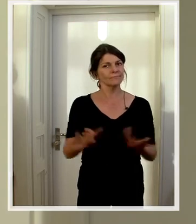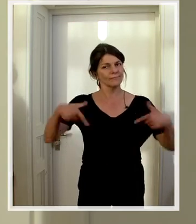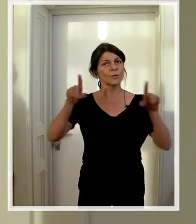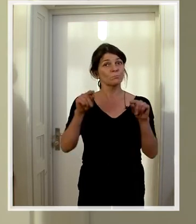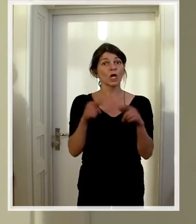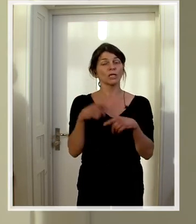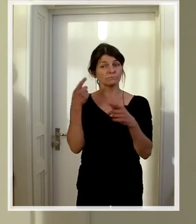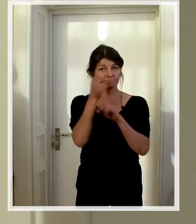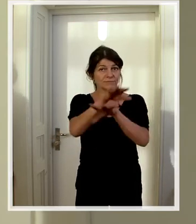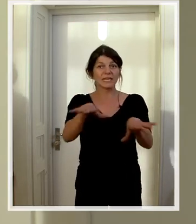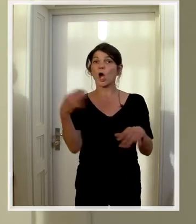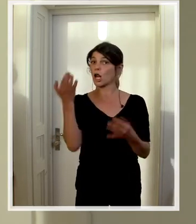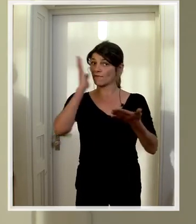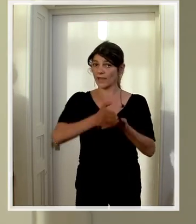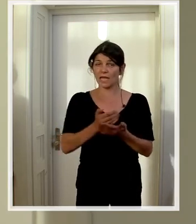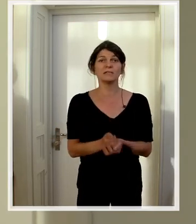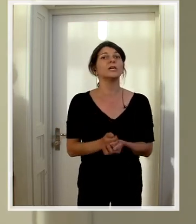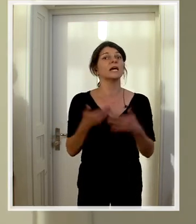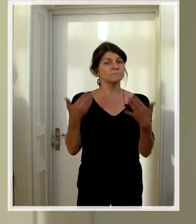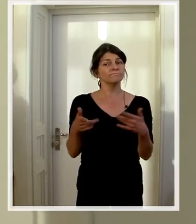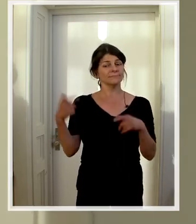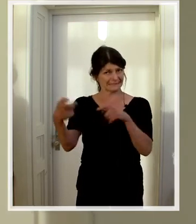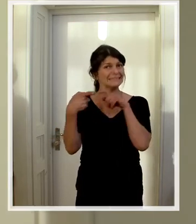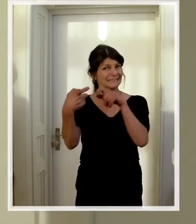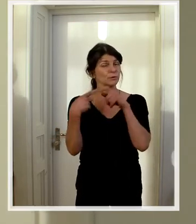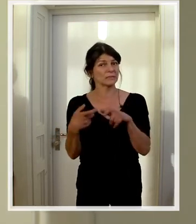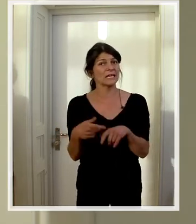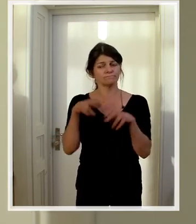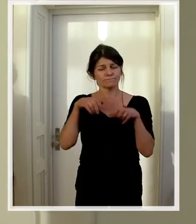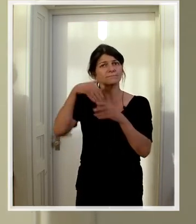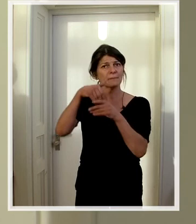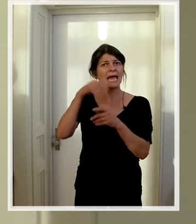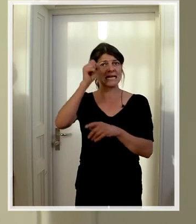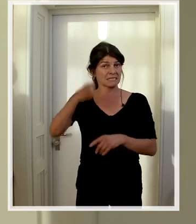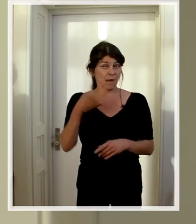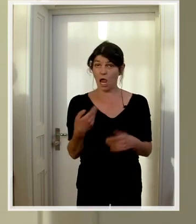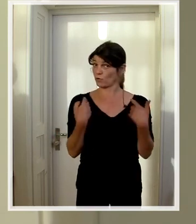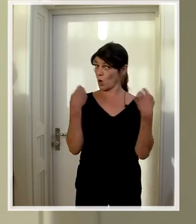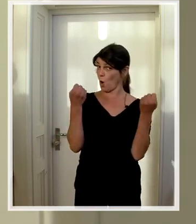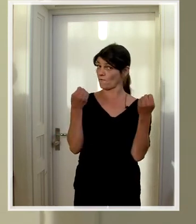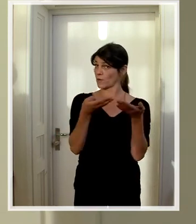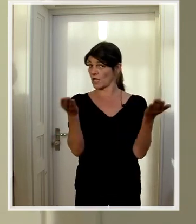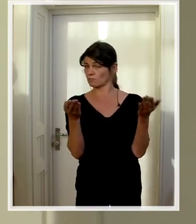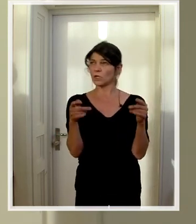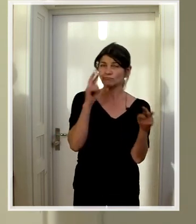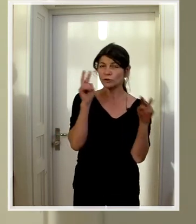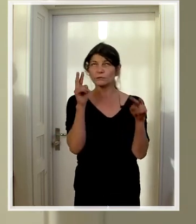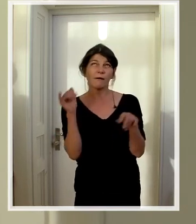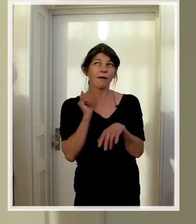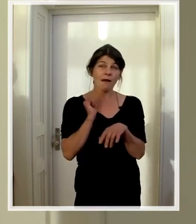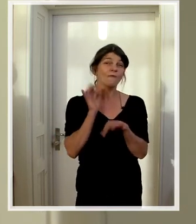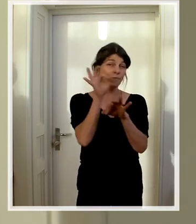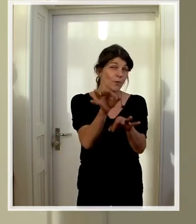von dieser Sendung, die kontradiktorische Diskussion über die S-Bahn. Wir hoffen, dass ihr da doch ein paar Einblicke gewonnen